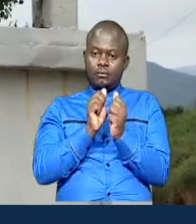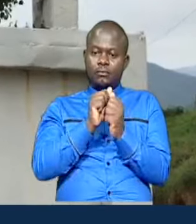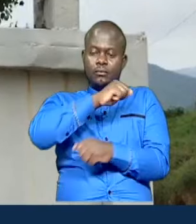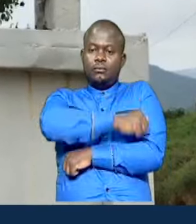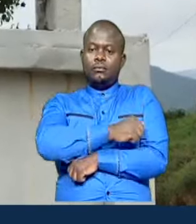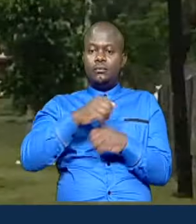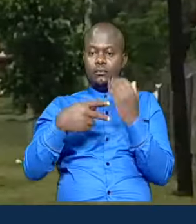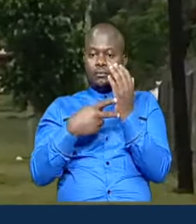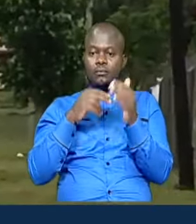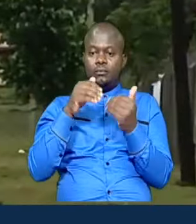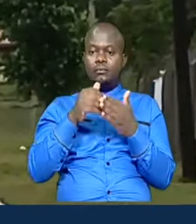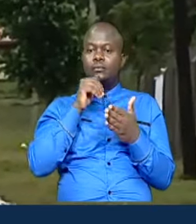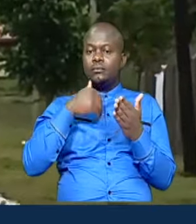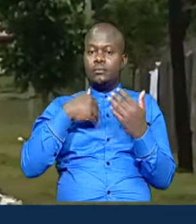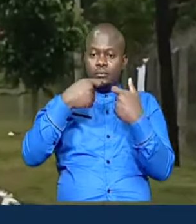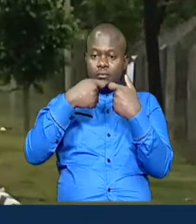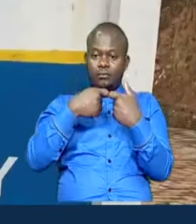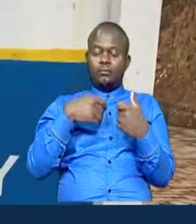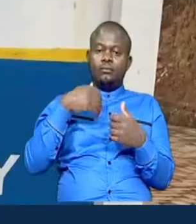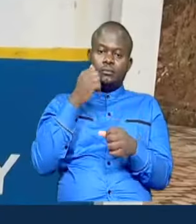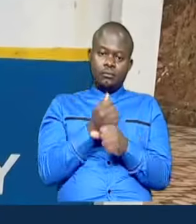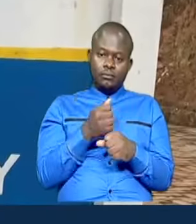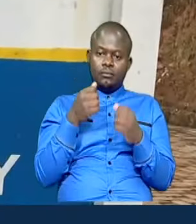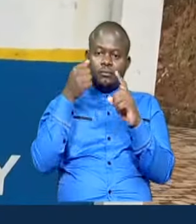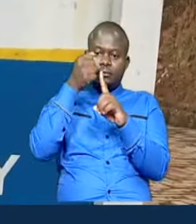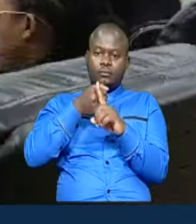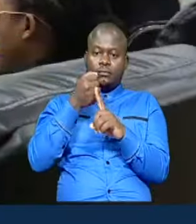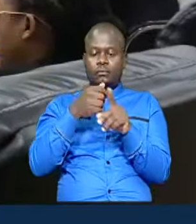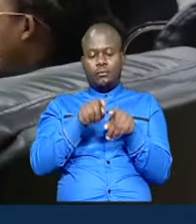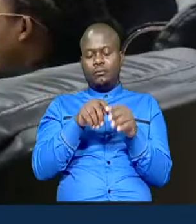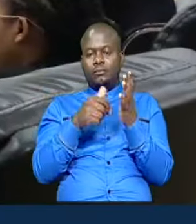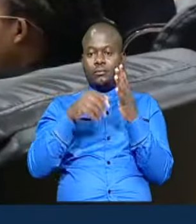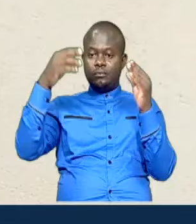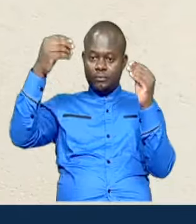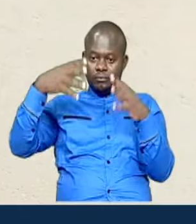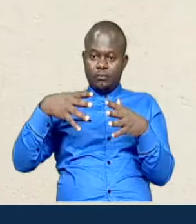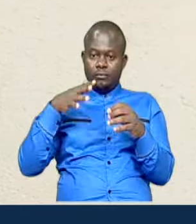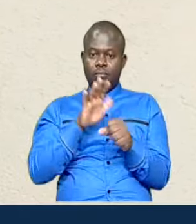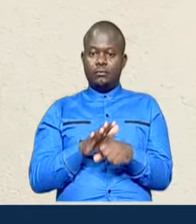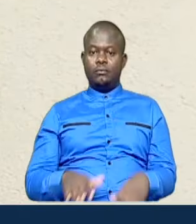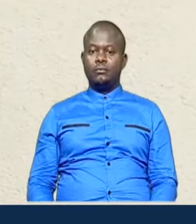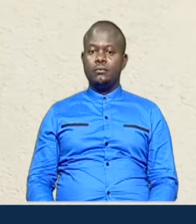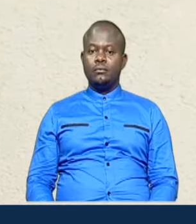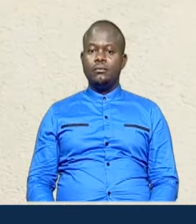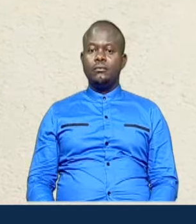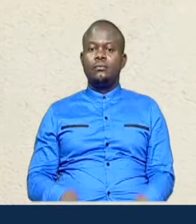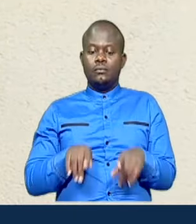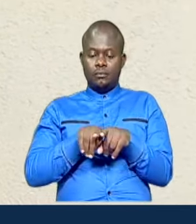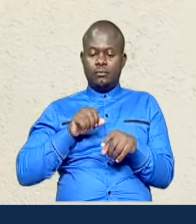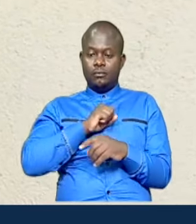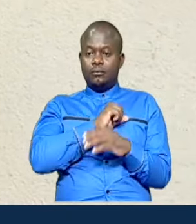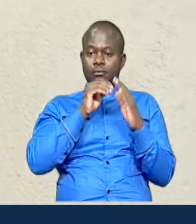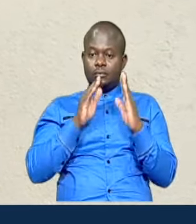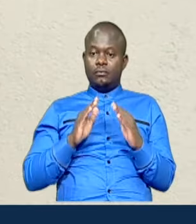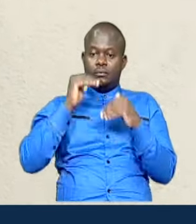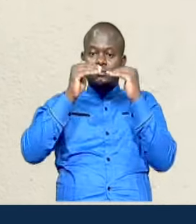y'imyuga n'ubumenyingiro adafite amashanyarazi birimo gukorerwa ubuvugizi nk'ibibazo bikunze kugaragazwa. Nk'uko senari urwego